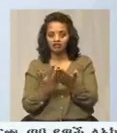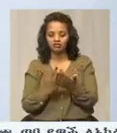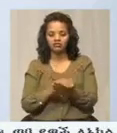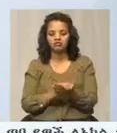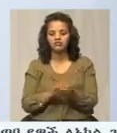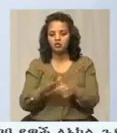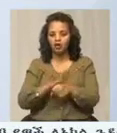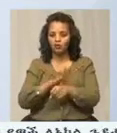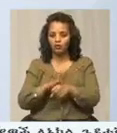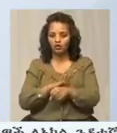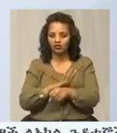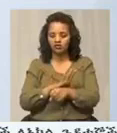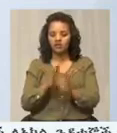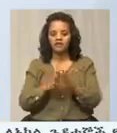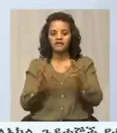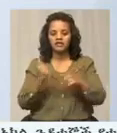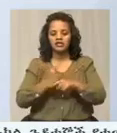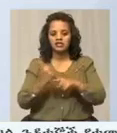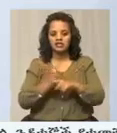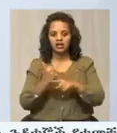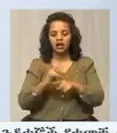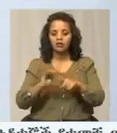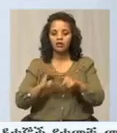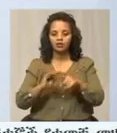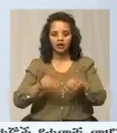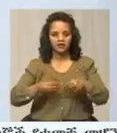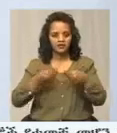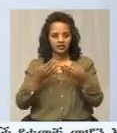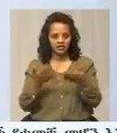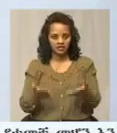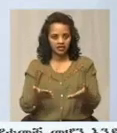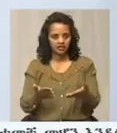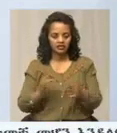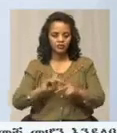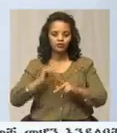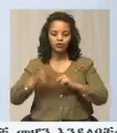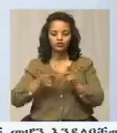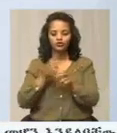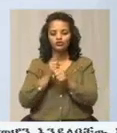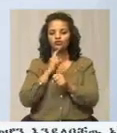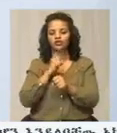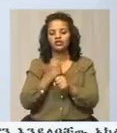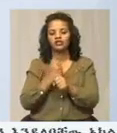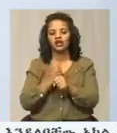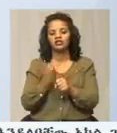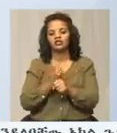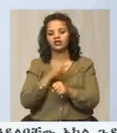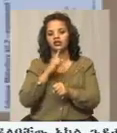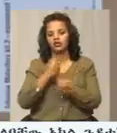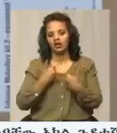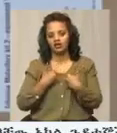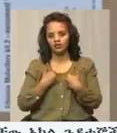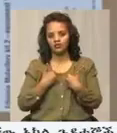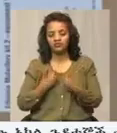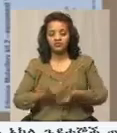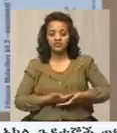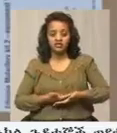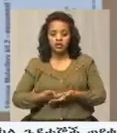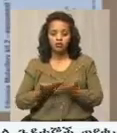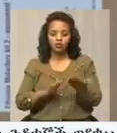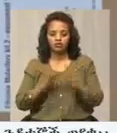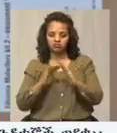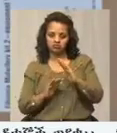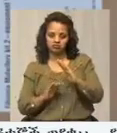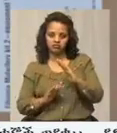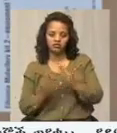የማሟላት ሰፊ ስልጠናዎችን ለባለሙያዎች የመስጠት ፕሮጀክት ይዞ ነው እንግዲህ ይሄ ስራ እየተሰራ ያለው። የጨቅላ ህጻናት ሞትን